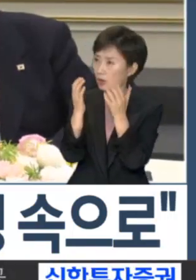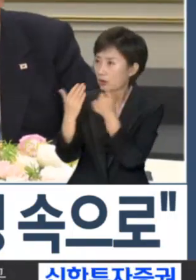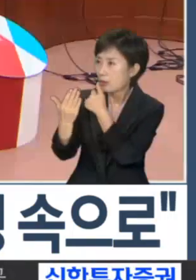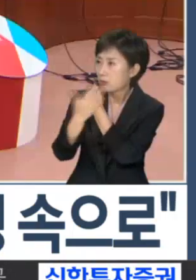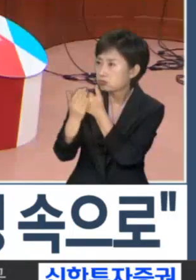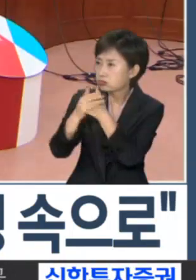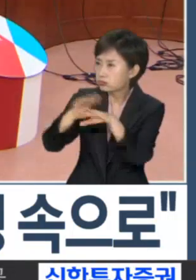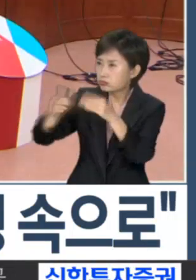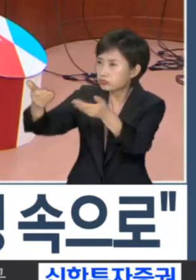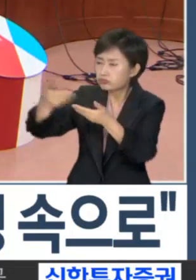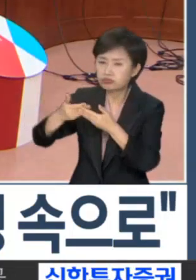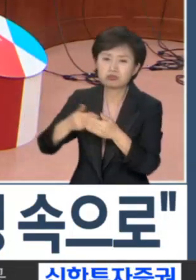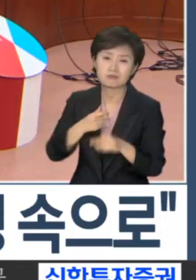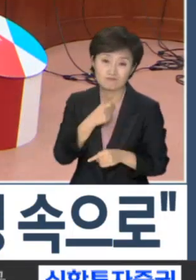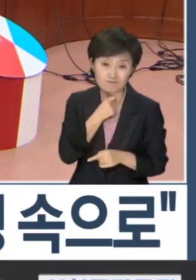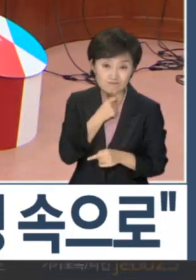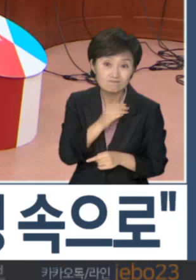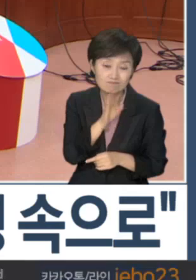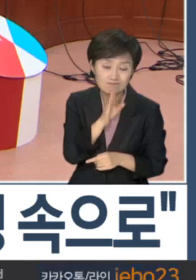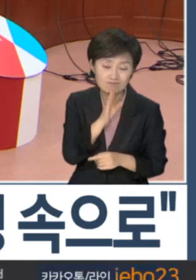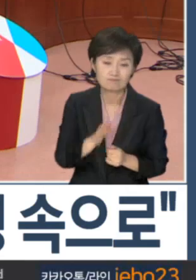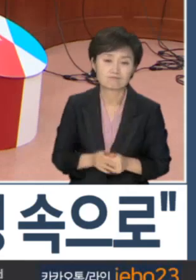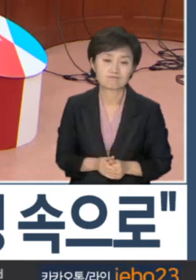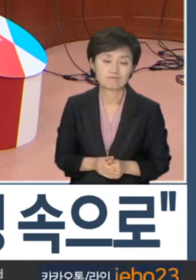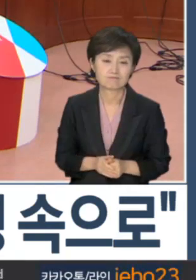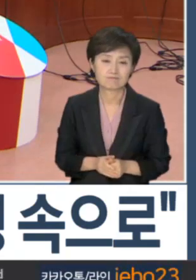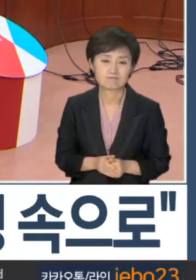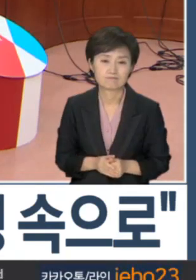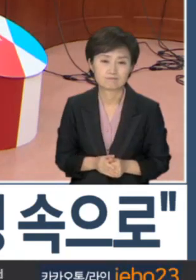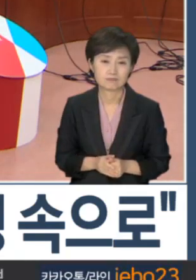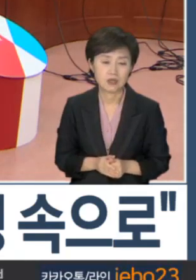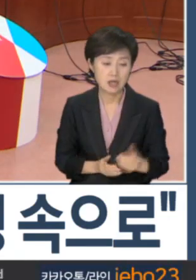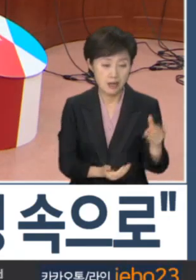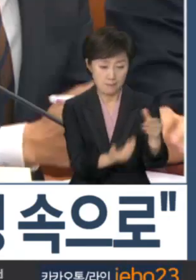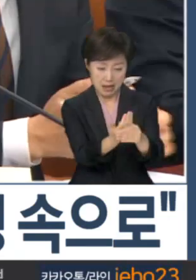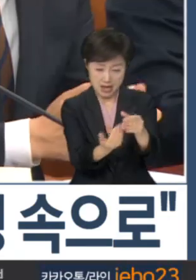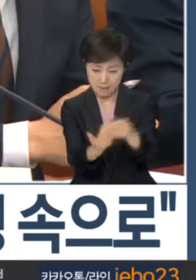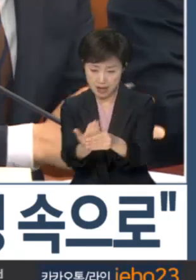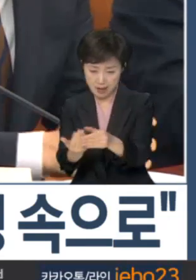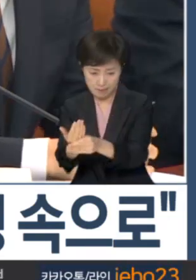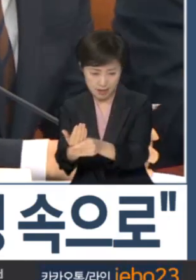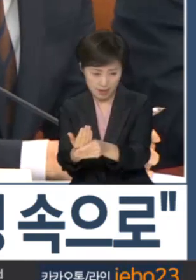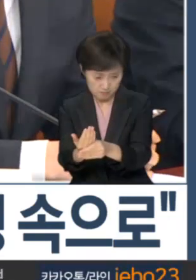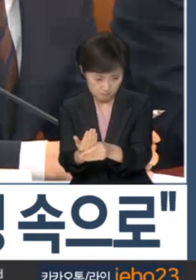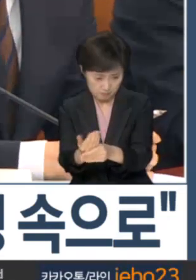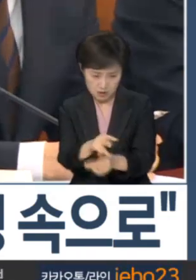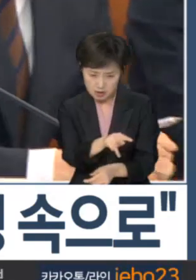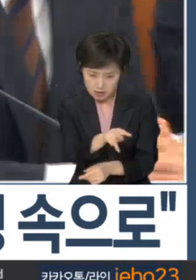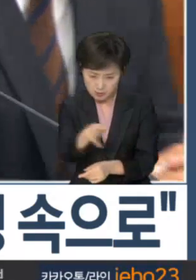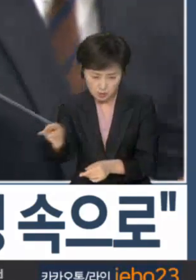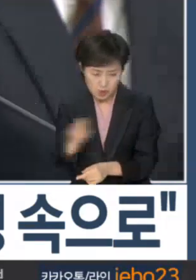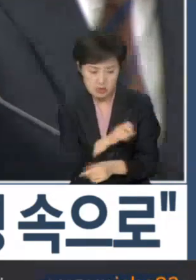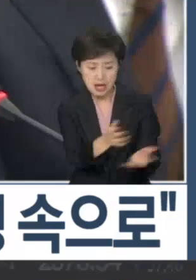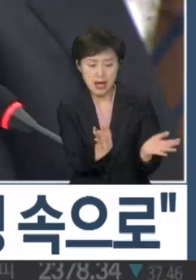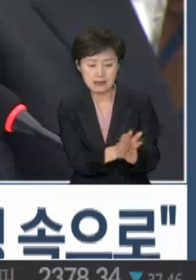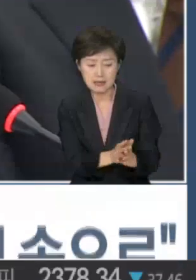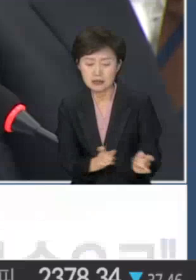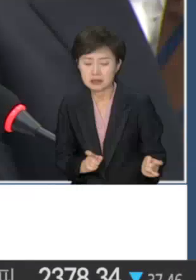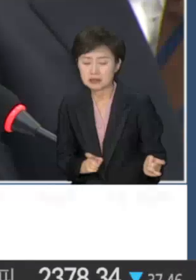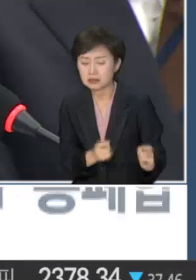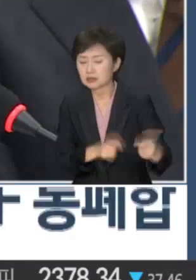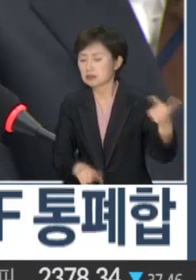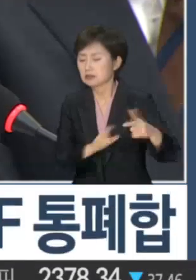있게 해결해달라는 주문이고 목소리일 거라고 봅니다. 이런 많은 이슈들이 오히려 야당과의 극한 정치